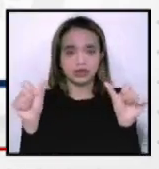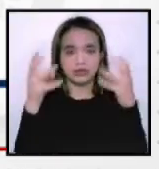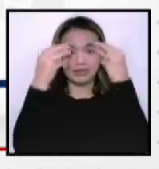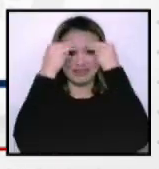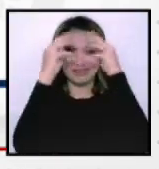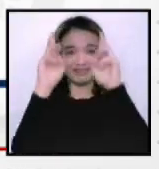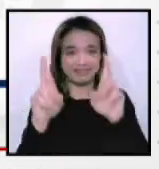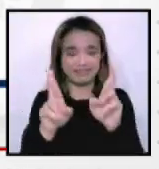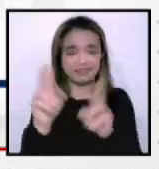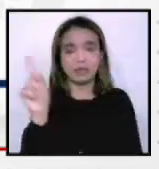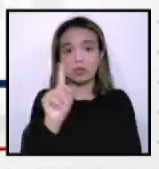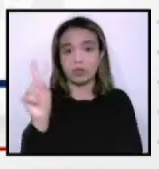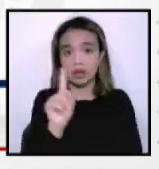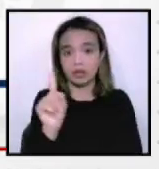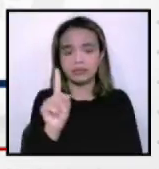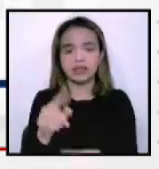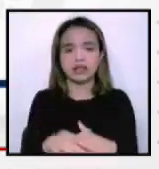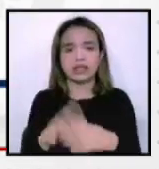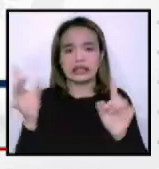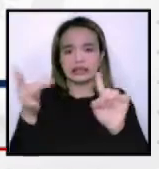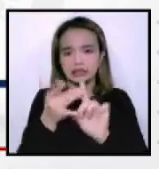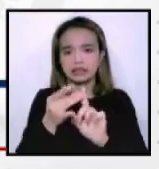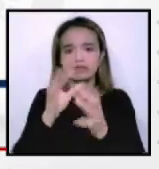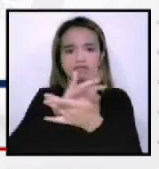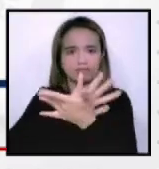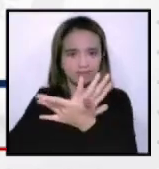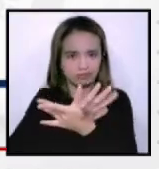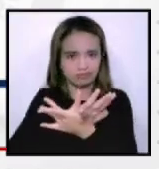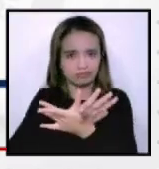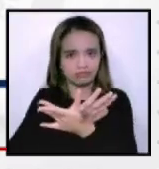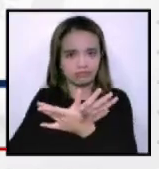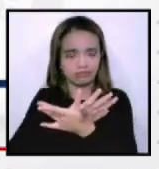siya ay nang positibo sa COVID-19